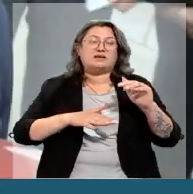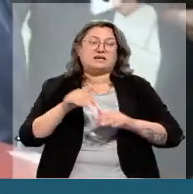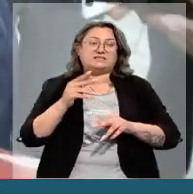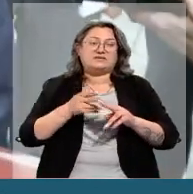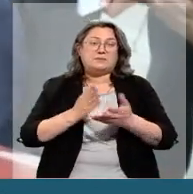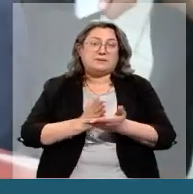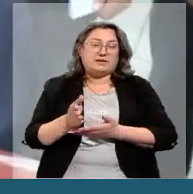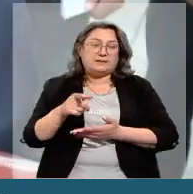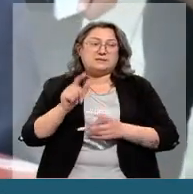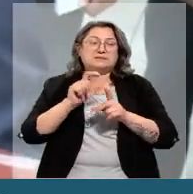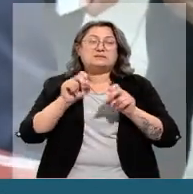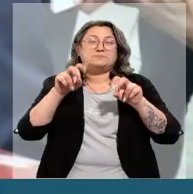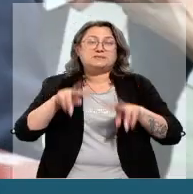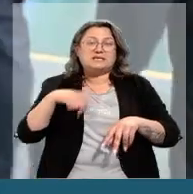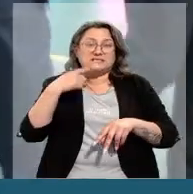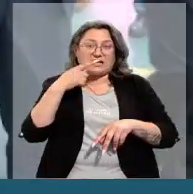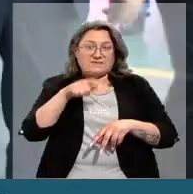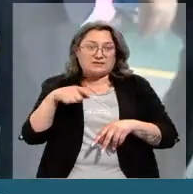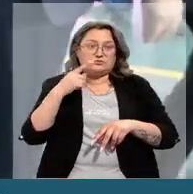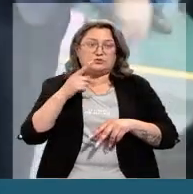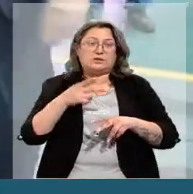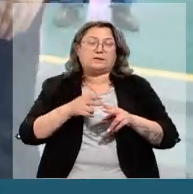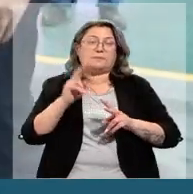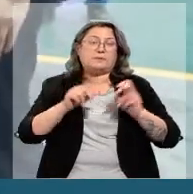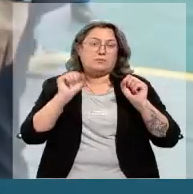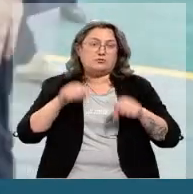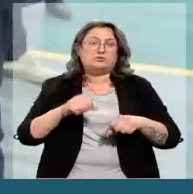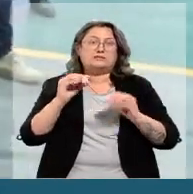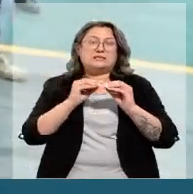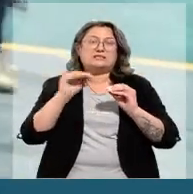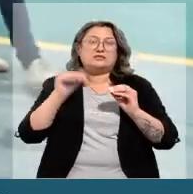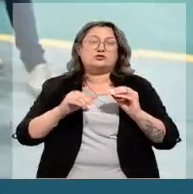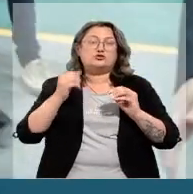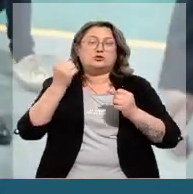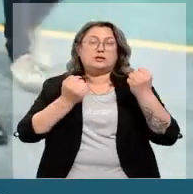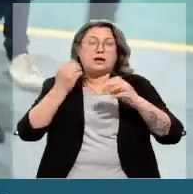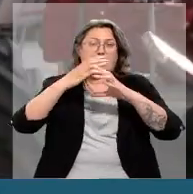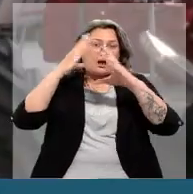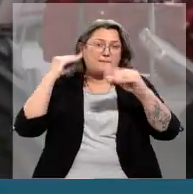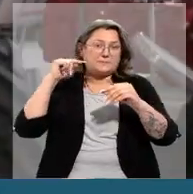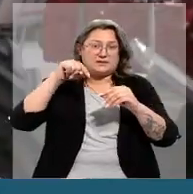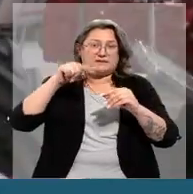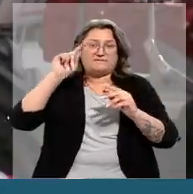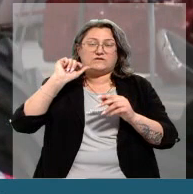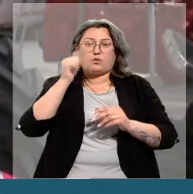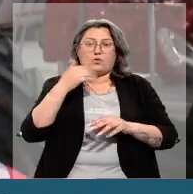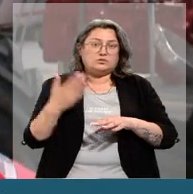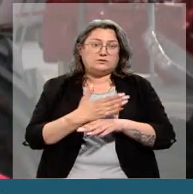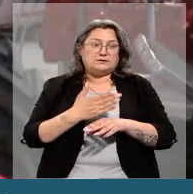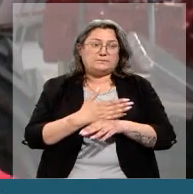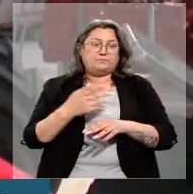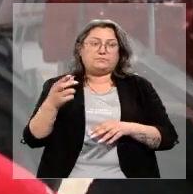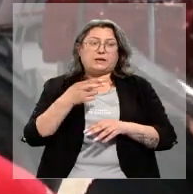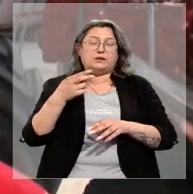арнай оқытып жатыр. Мамандардың айтуынша, кәсіпорын жылына 10 мың кабина құрастыруға қауқарлы. Трактора Беларусь, они